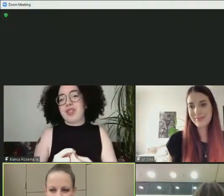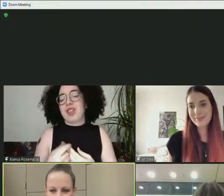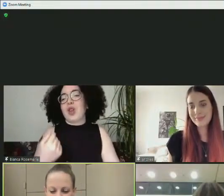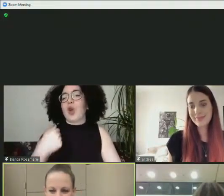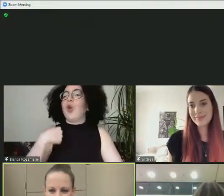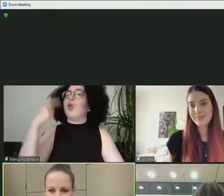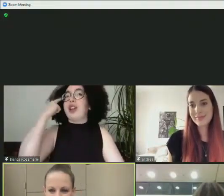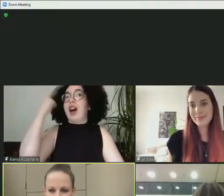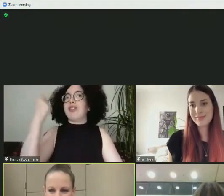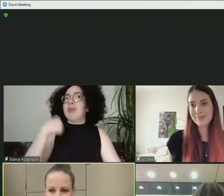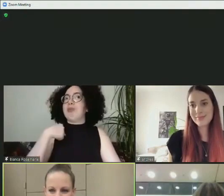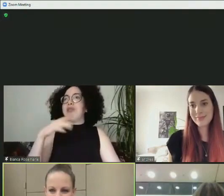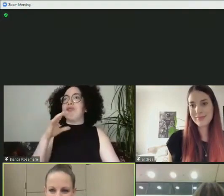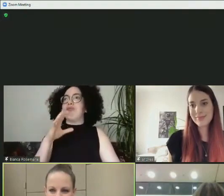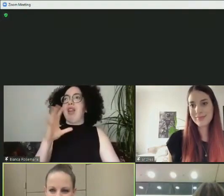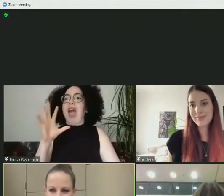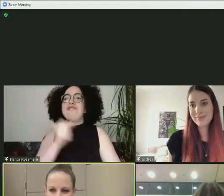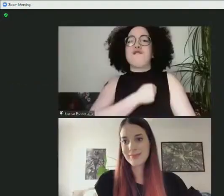gut.